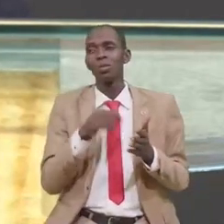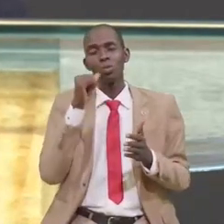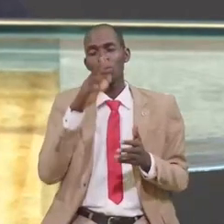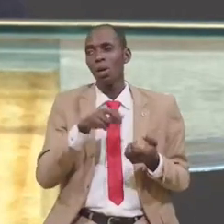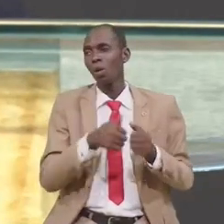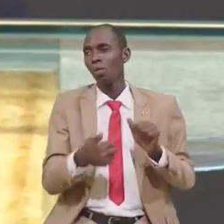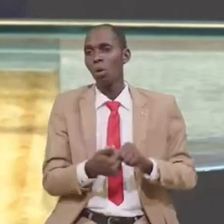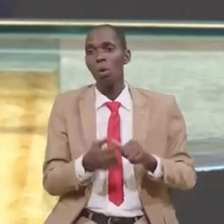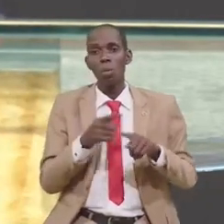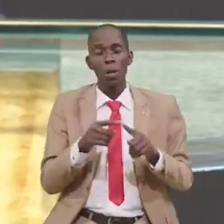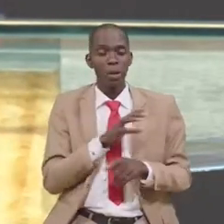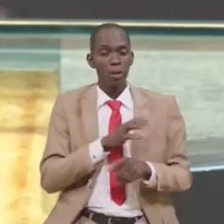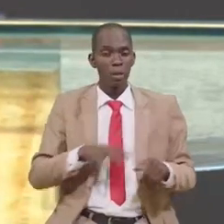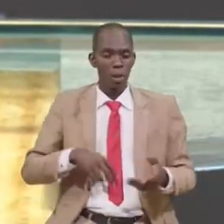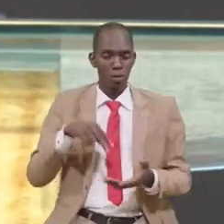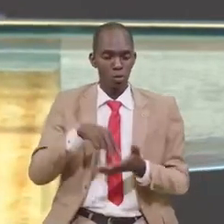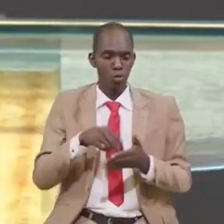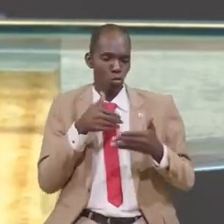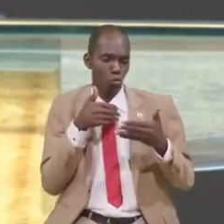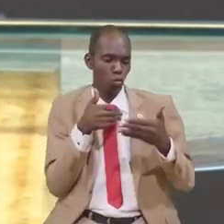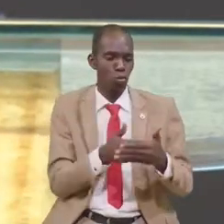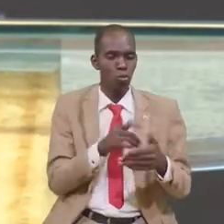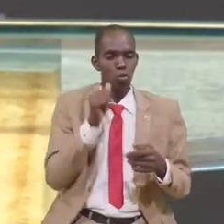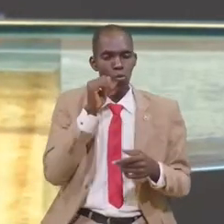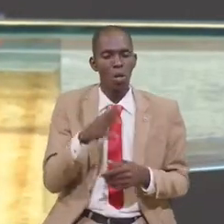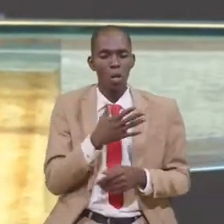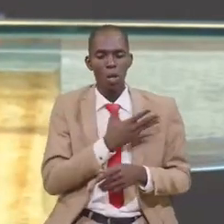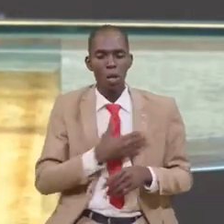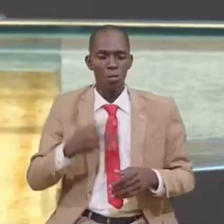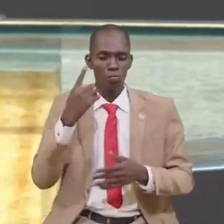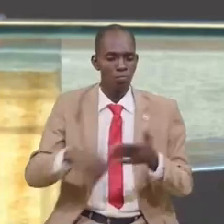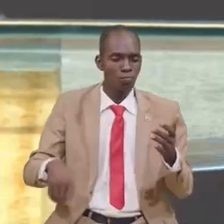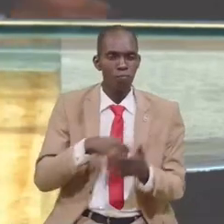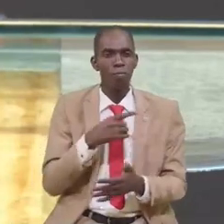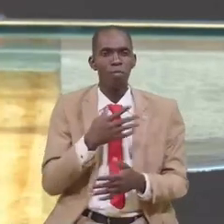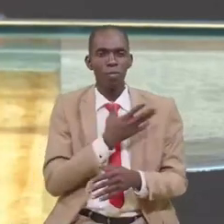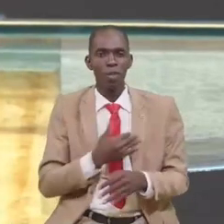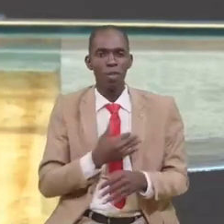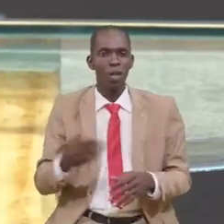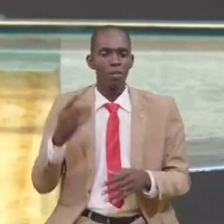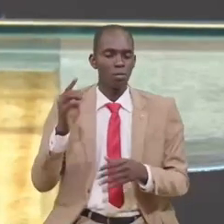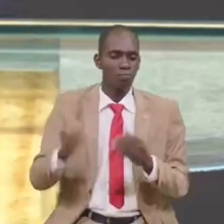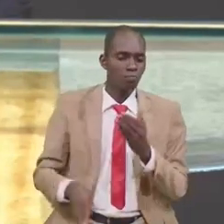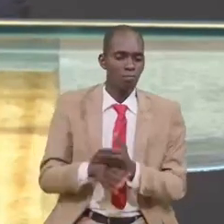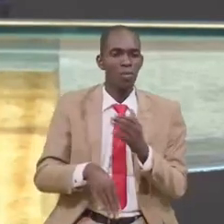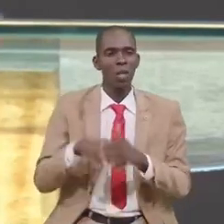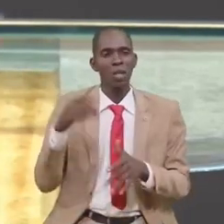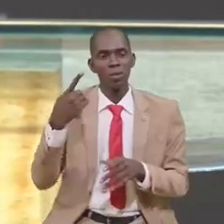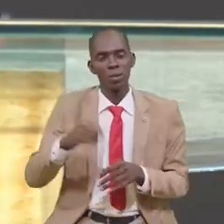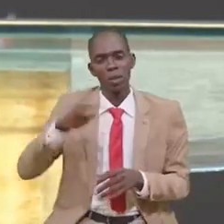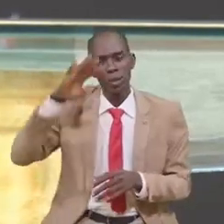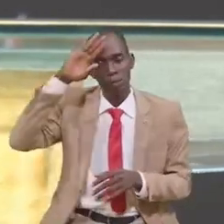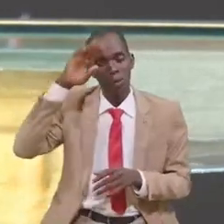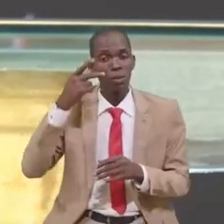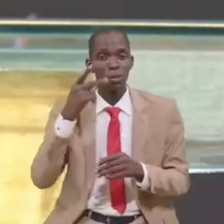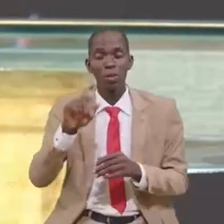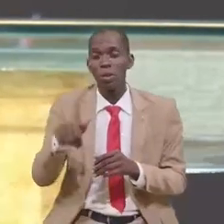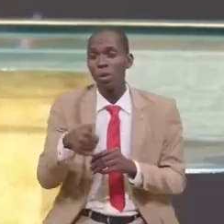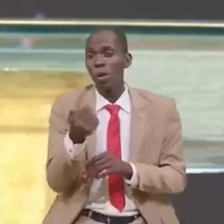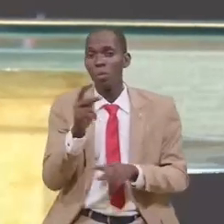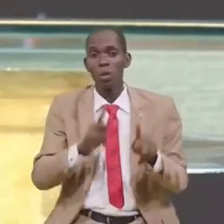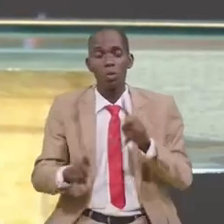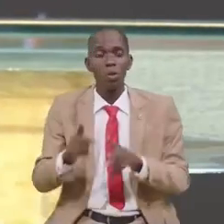Regardez la condition de cette femme. S'étant penché sur elle, il menaça la fièvre. Vous voyez cela? Ouais. Tout ce